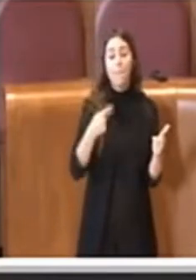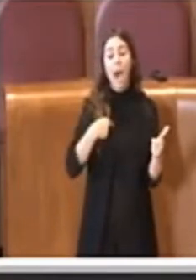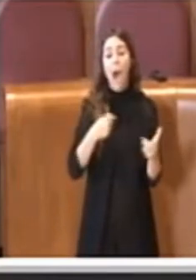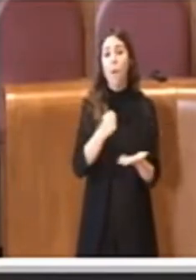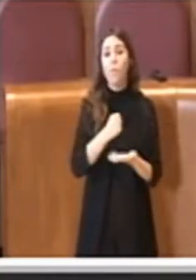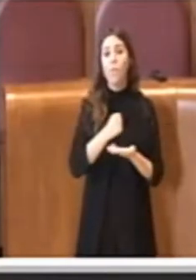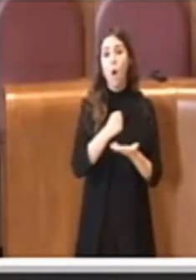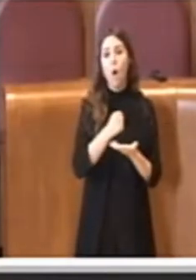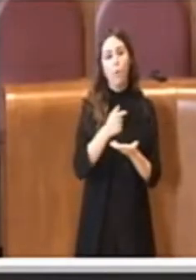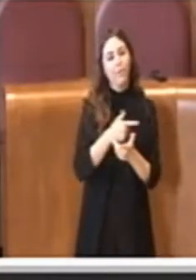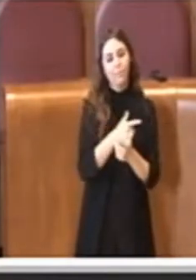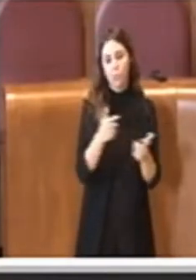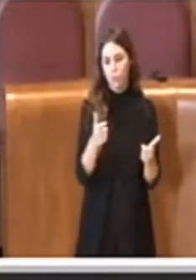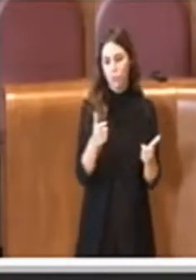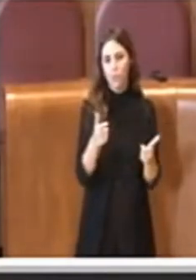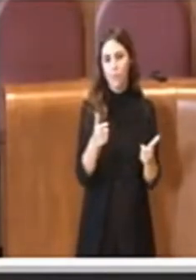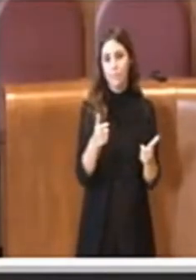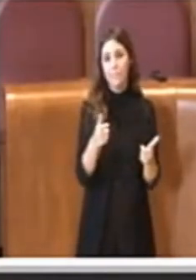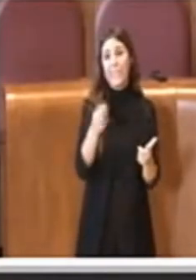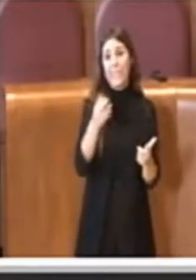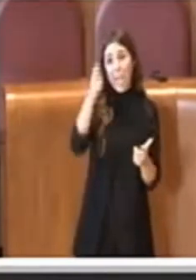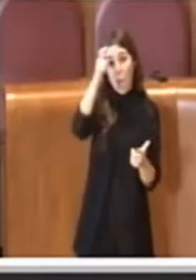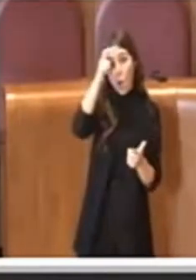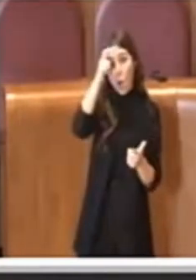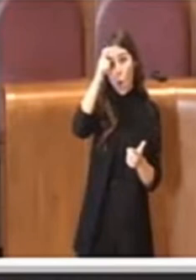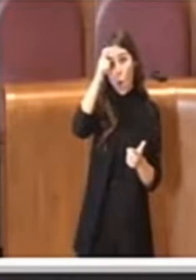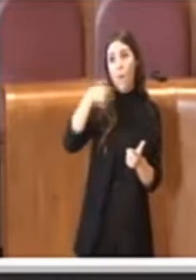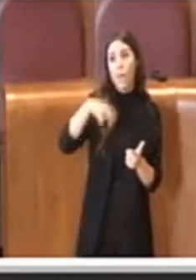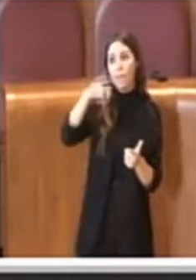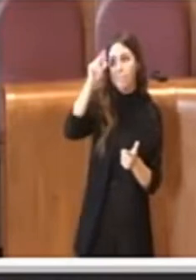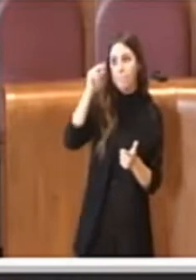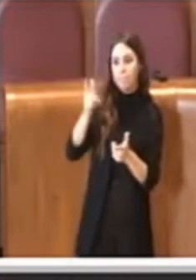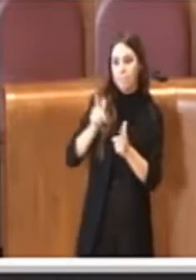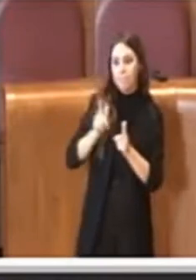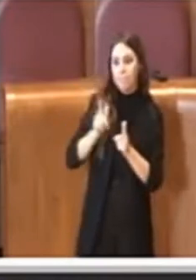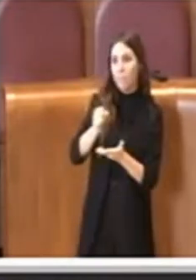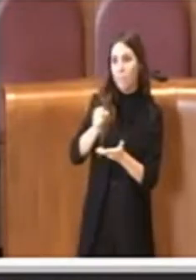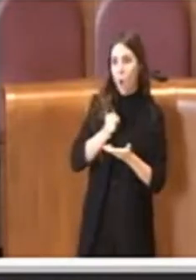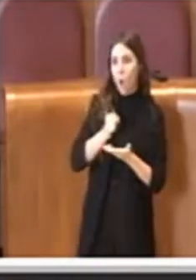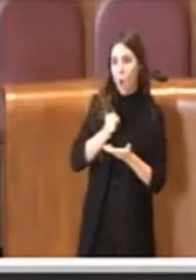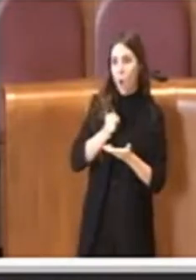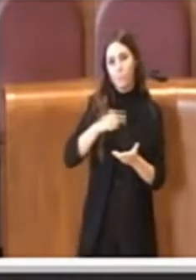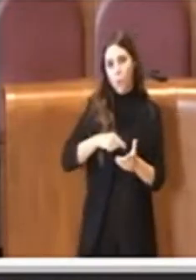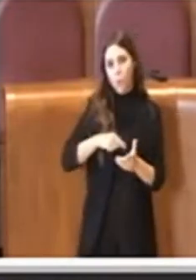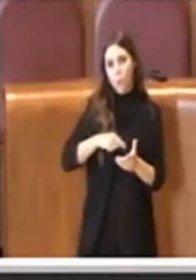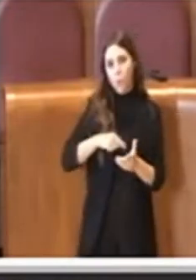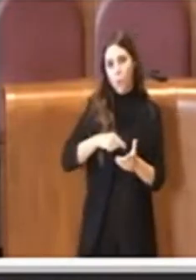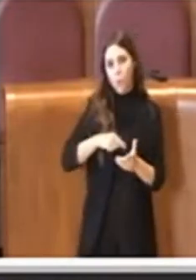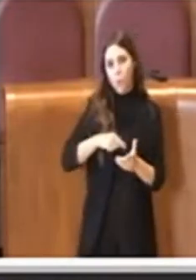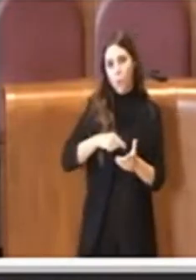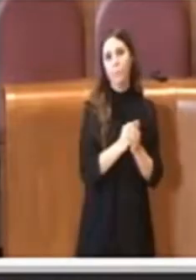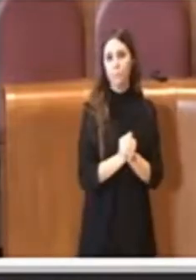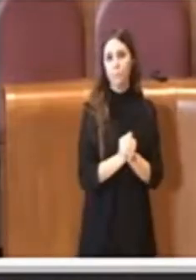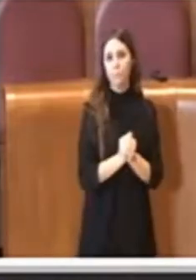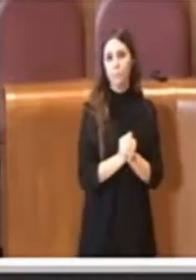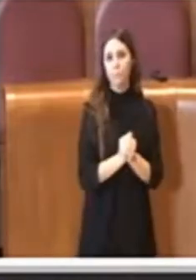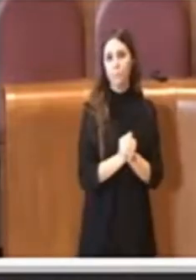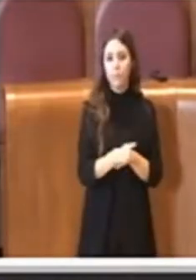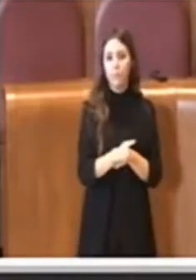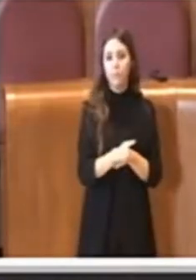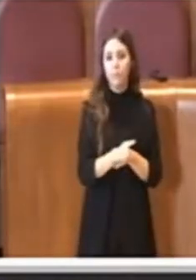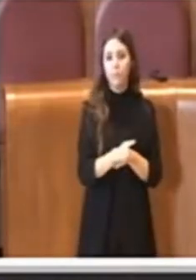fondi necessari e che se il governo ce l'avesse riconosciuti, avremmo con piacere provveduto. Tutto questo